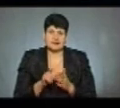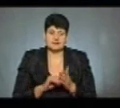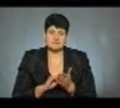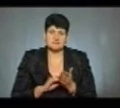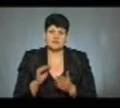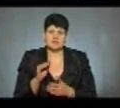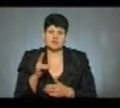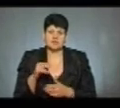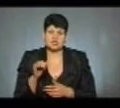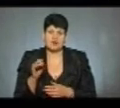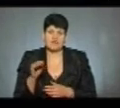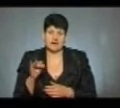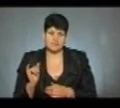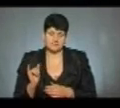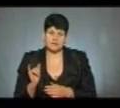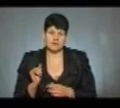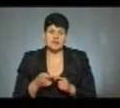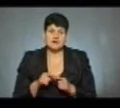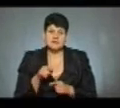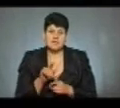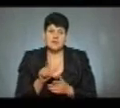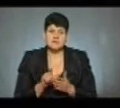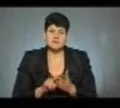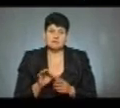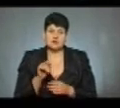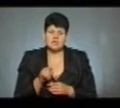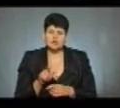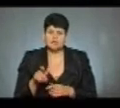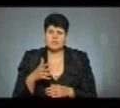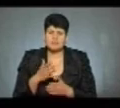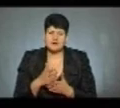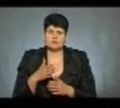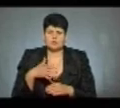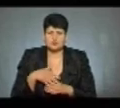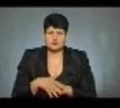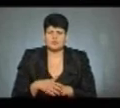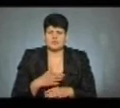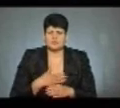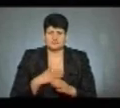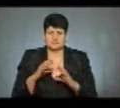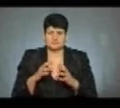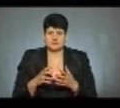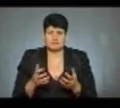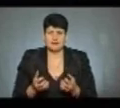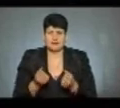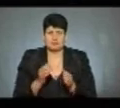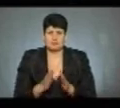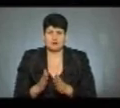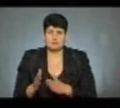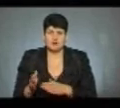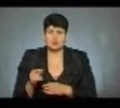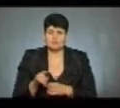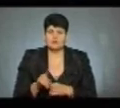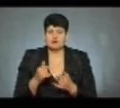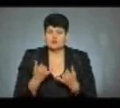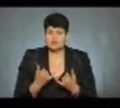Джефрі. Ця пісня про те, що люди мають бути свідомими у відношенні до нашої планети, підтримувати порядок. Тому що